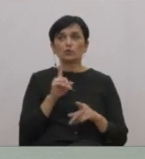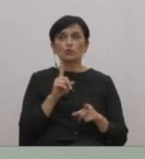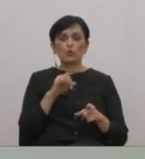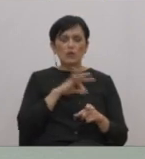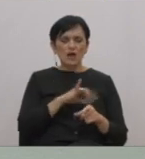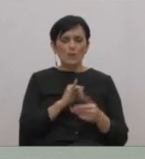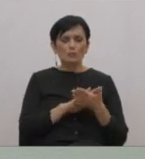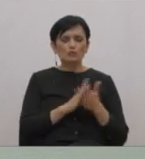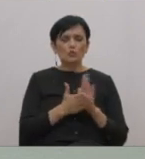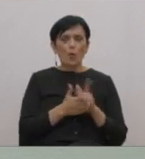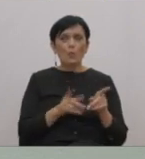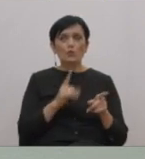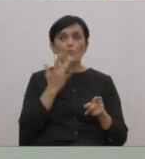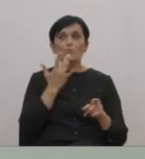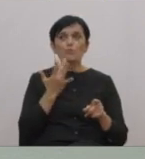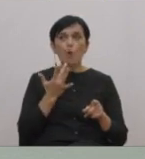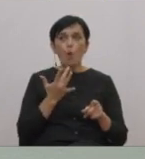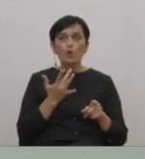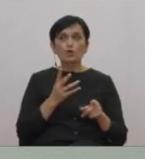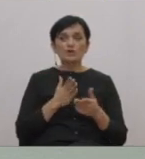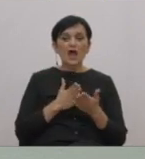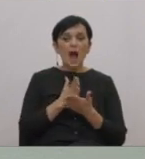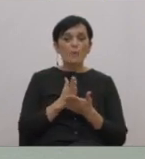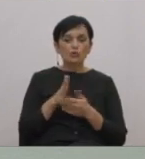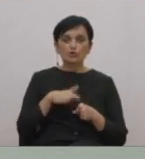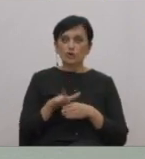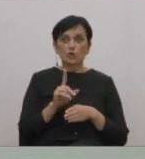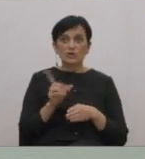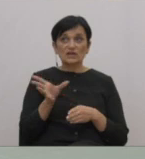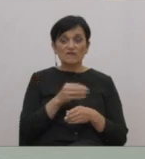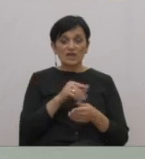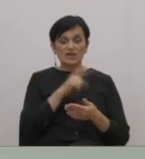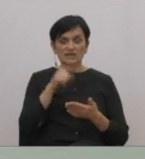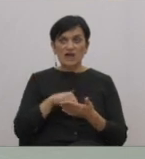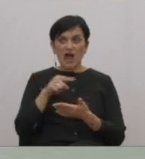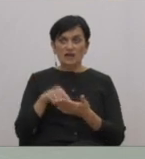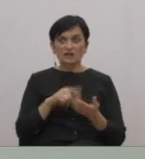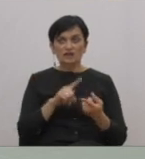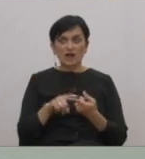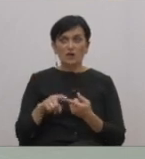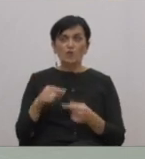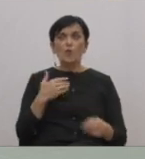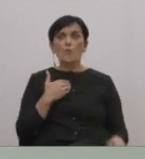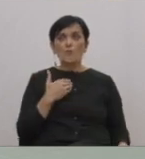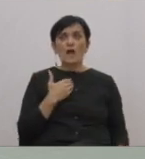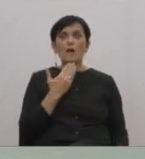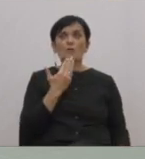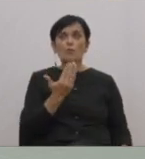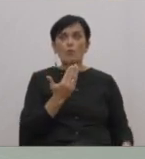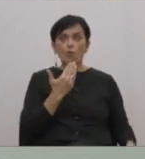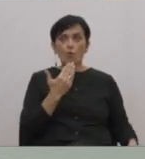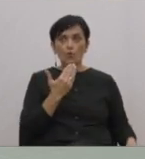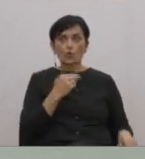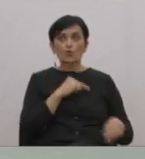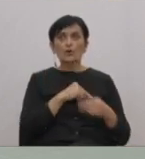ამ მდგომარეობას იმისთვის, რომ რაღაც პოლიტიკური ამოცანები შესრულდეს. ყველა ამ საკითხთან დაკავშირებით მე მოგიწოდებთ ისევ